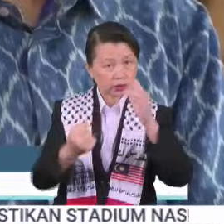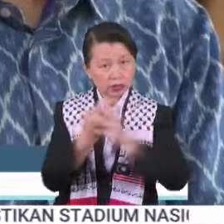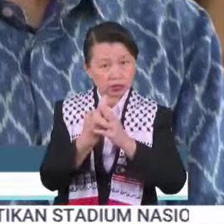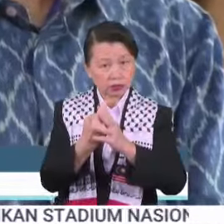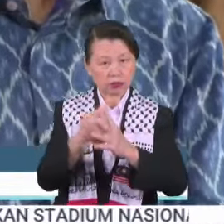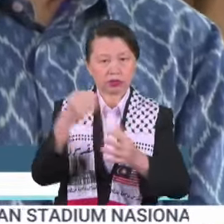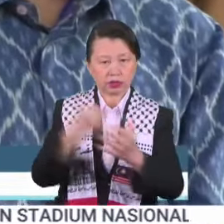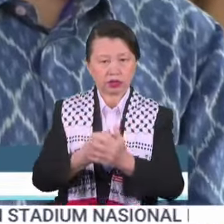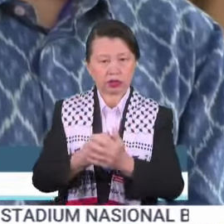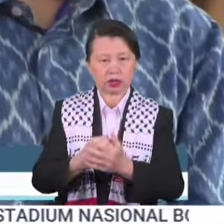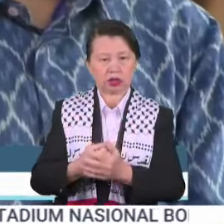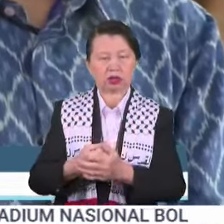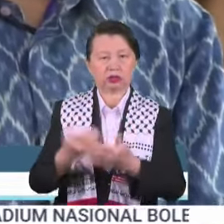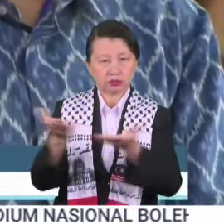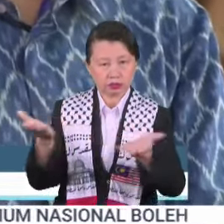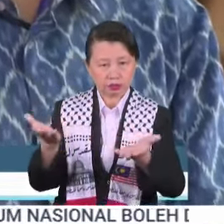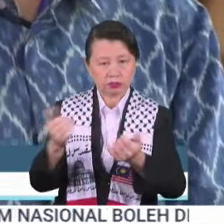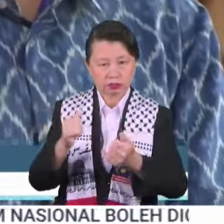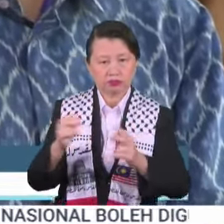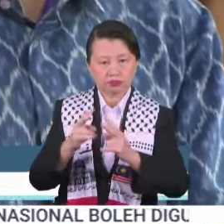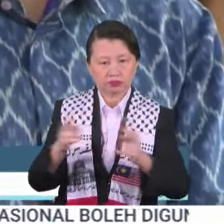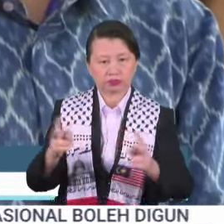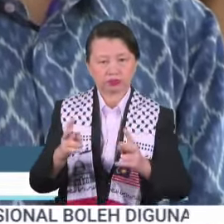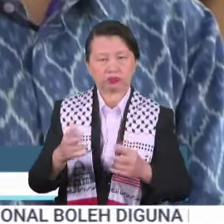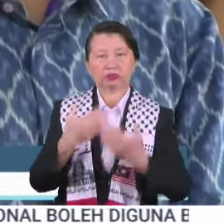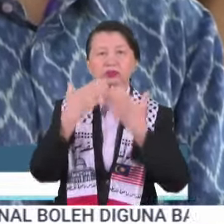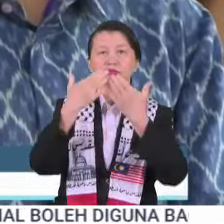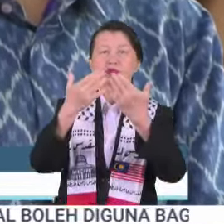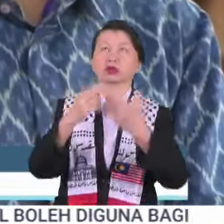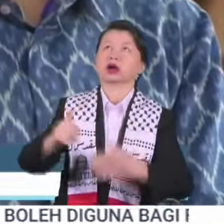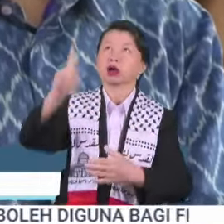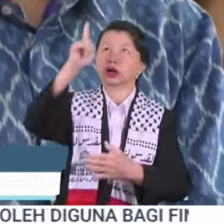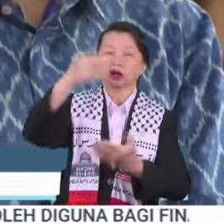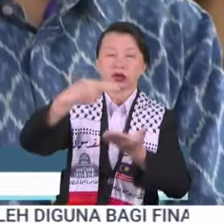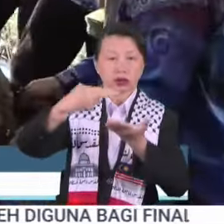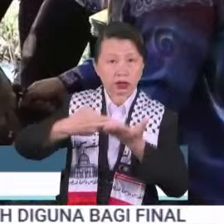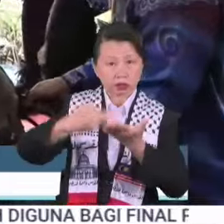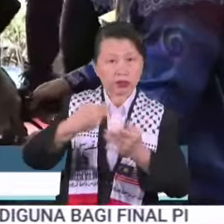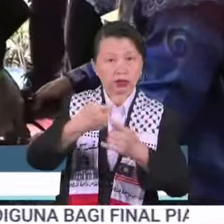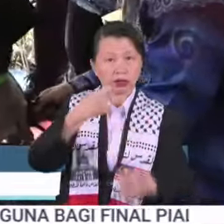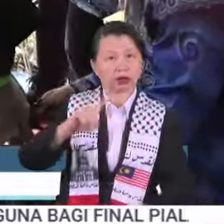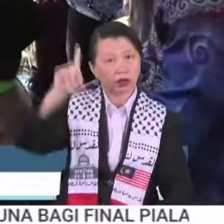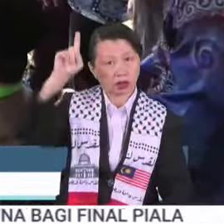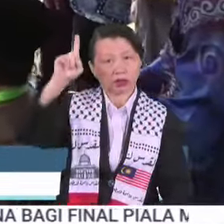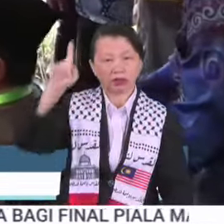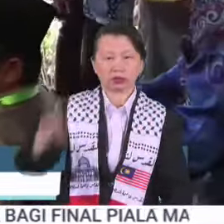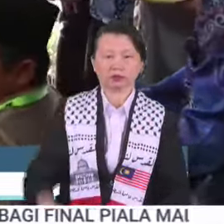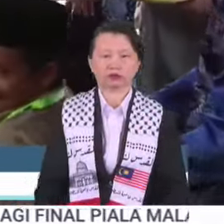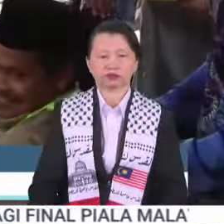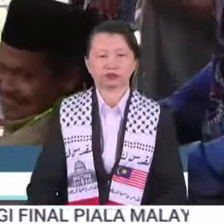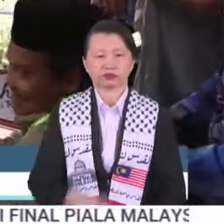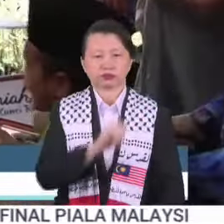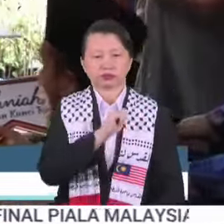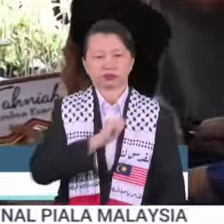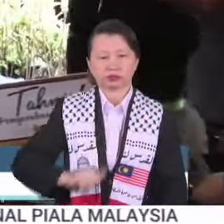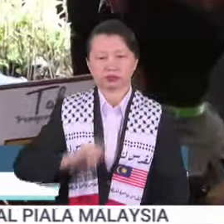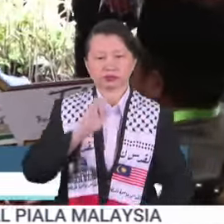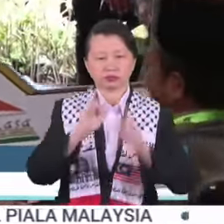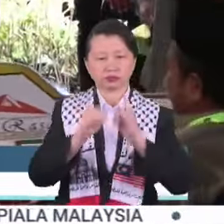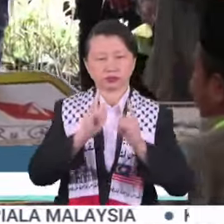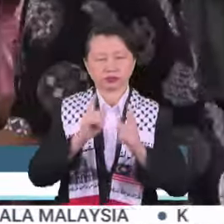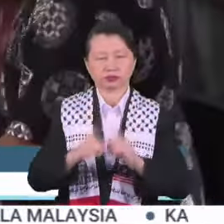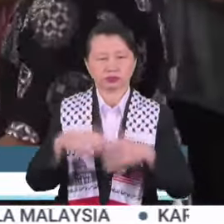ini dalam Minda kita ini semua kehendak Allah subhanahuwataala rezeki daripada Allah subhanahuwataala Baginda bertitah semasa